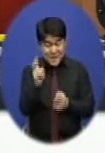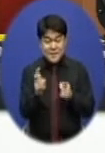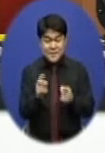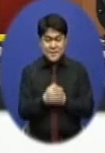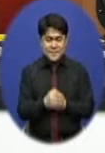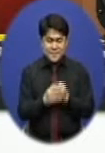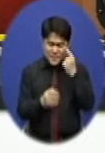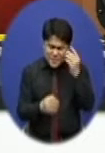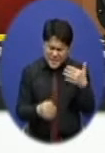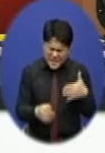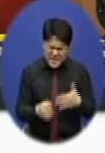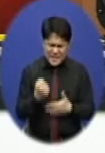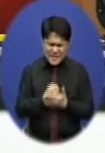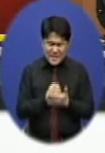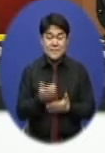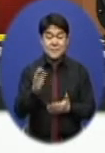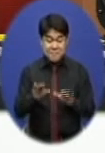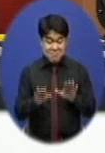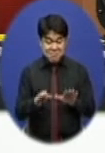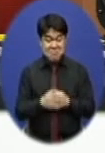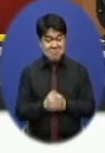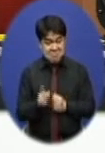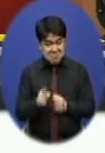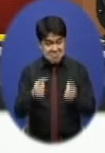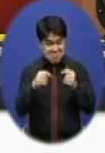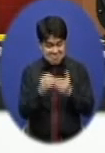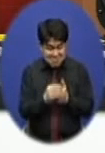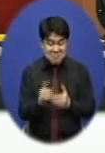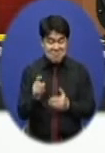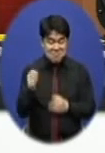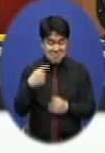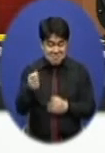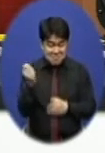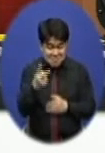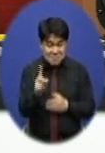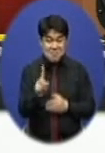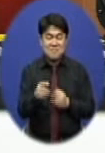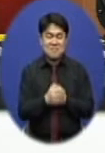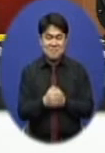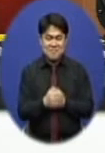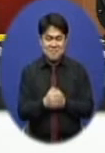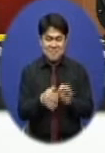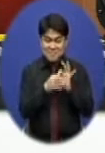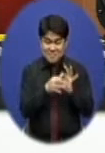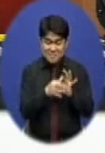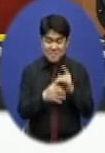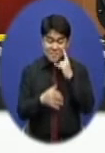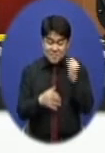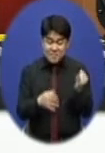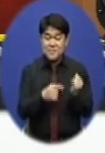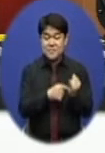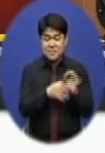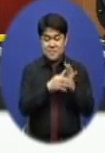못 여쭤봐서 아쉬웠는데요. 네. 어, 오늘 참석하셨으니까 참여하셨으니까 또 다음 기회에 어, 연결되면 어머니